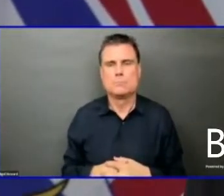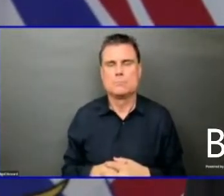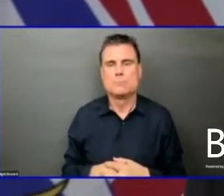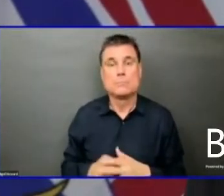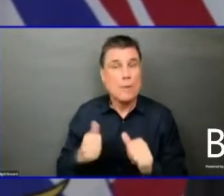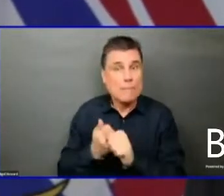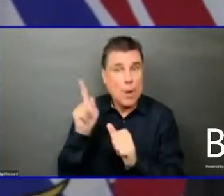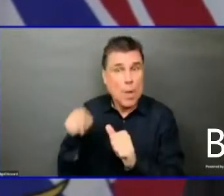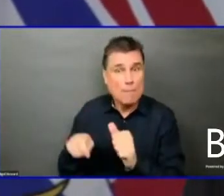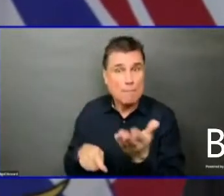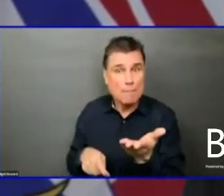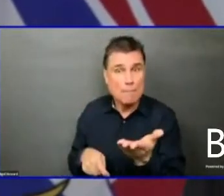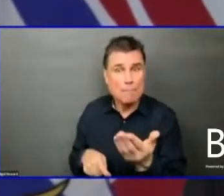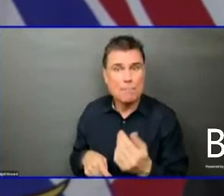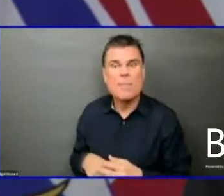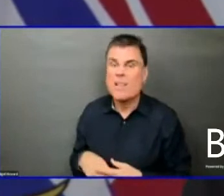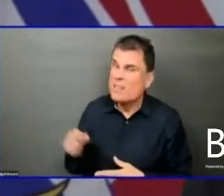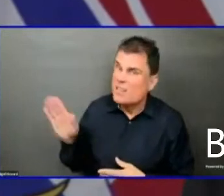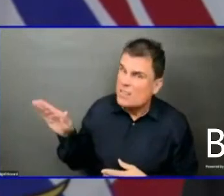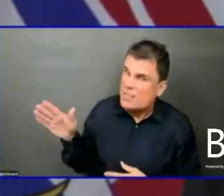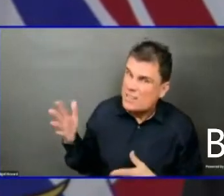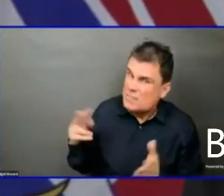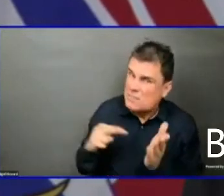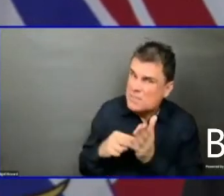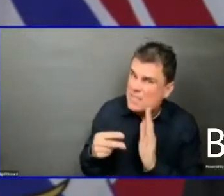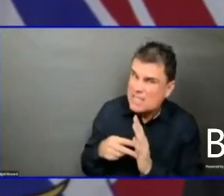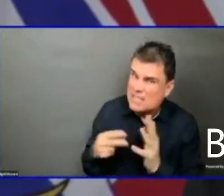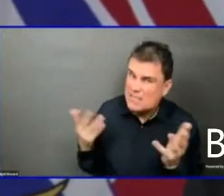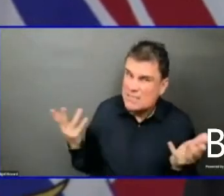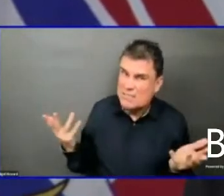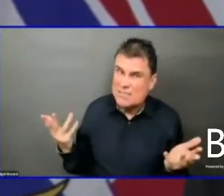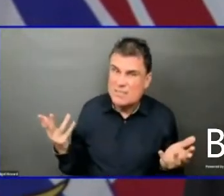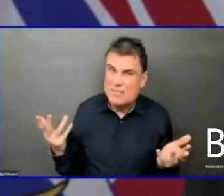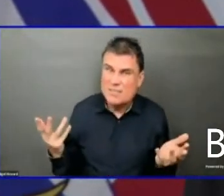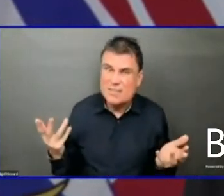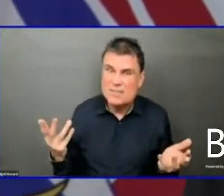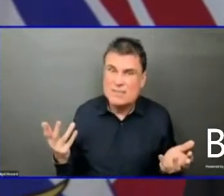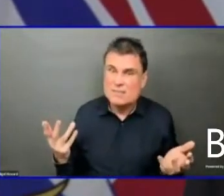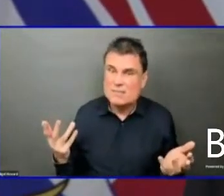么有没有特殊的防范措施，让我们 BC 省对这个